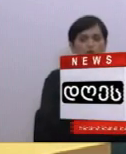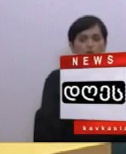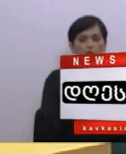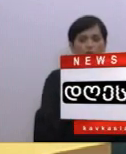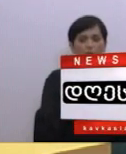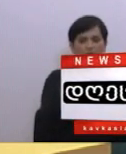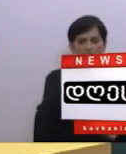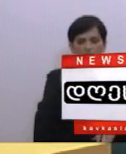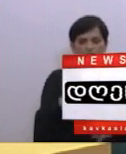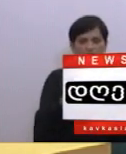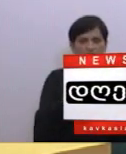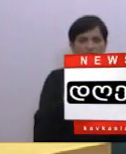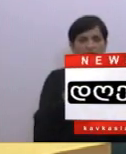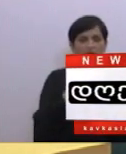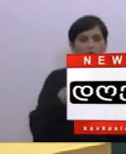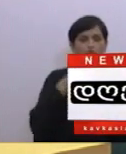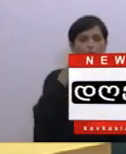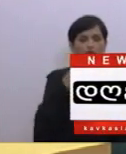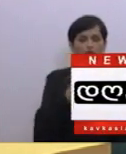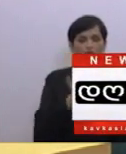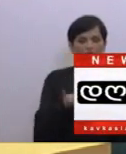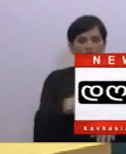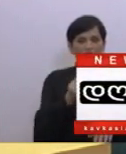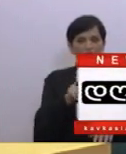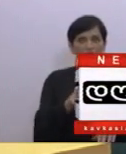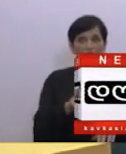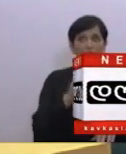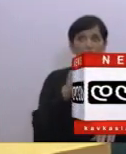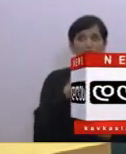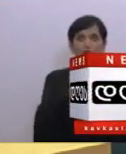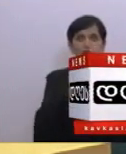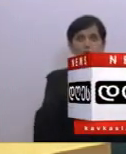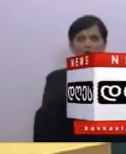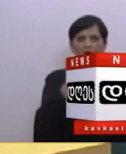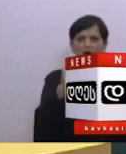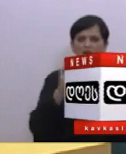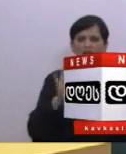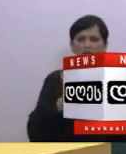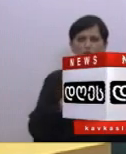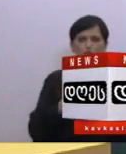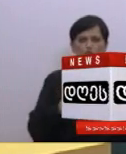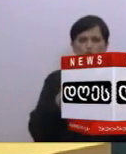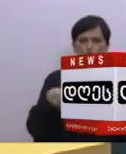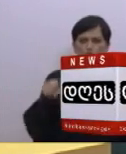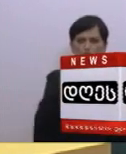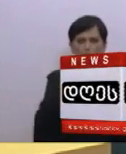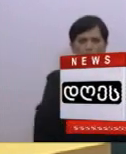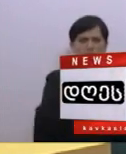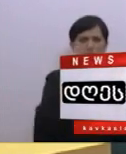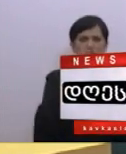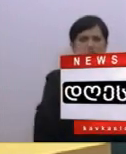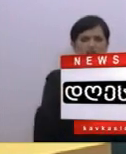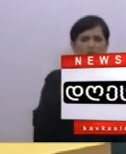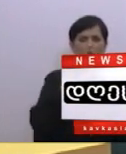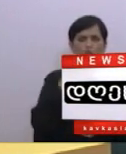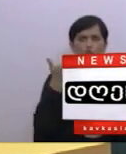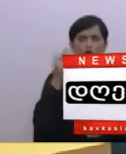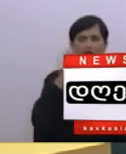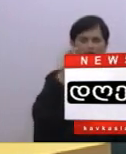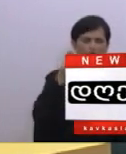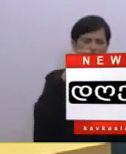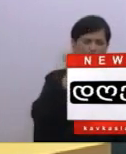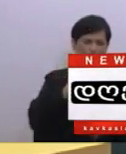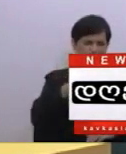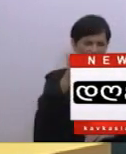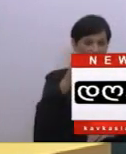პრემიერ-მინისტრი? Რატო არ ჩავიდა ადგილზე? Რატო არ დაუძახა ყველა უცხების ხელმძღვანელს? Რატო არ გასაბრძანებდა? Nu ყვირი ხართ